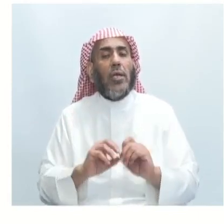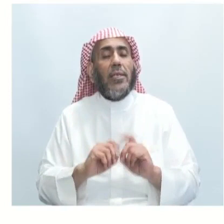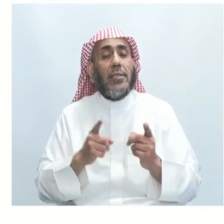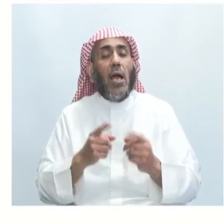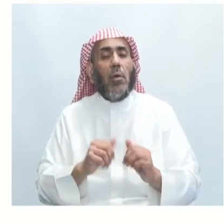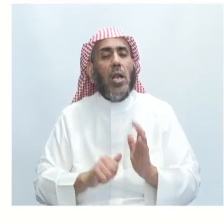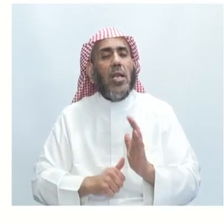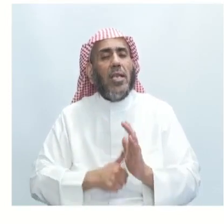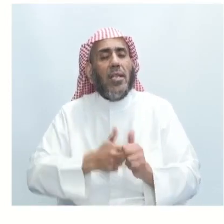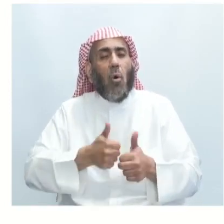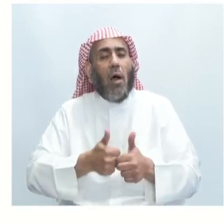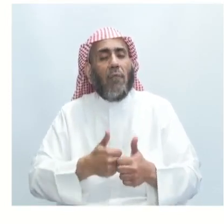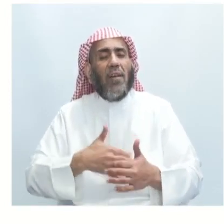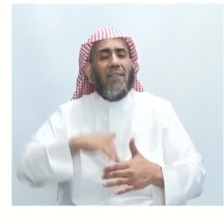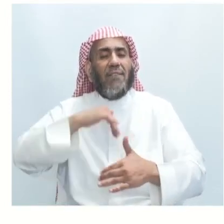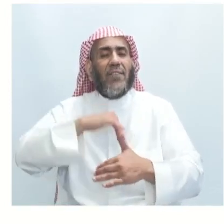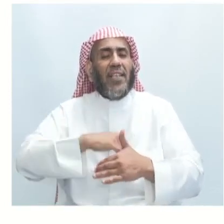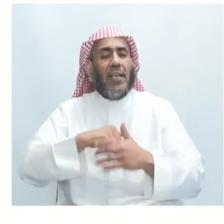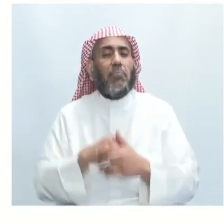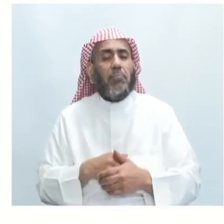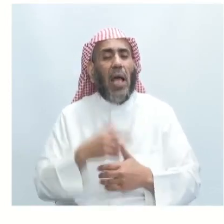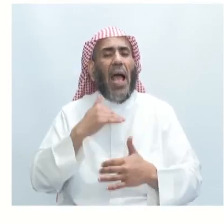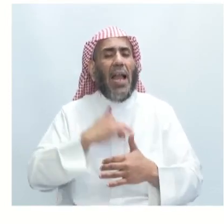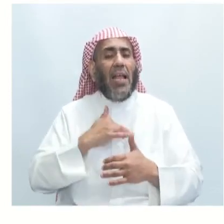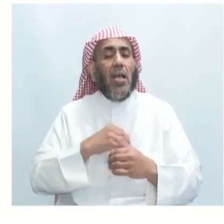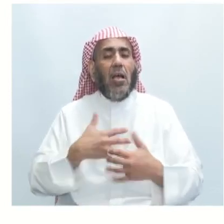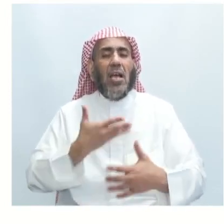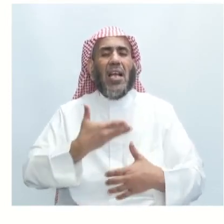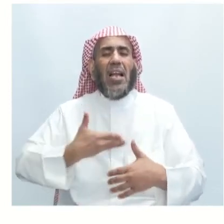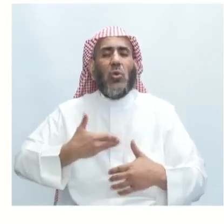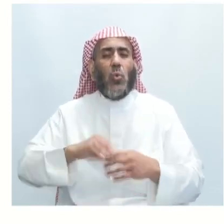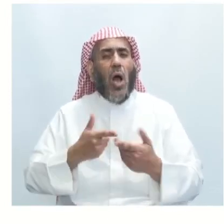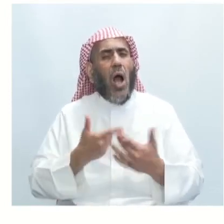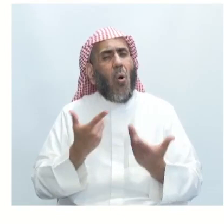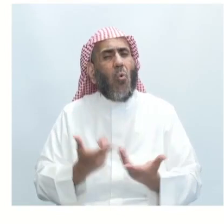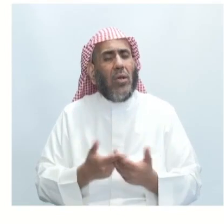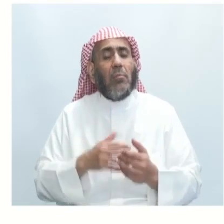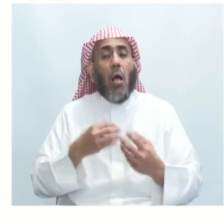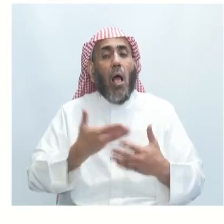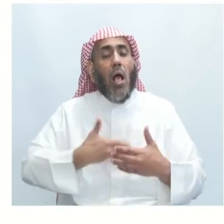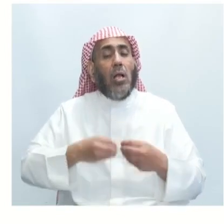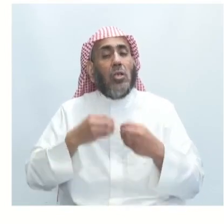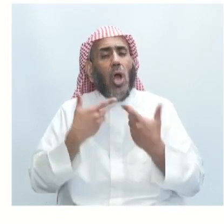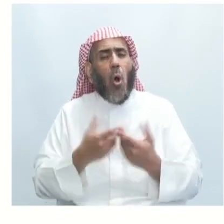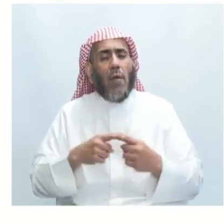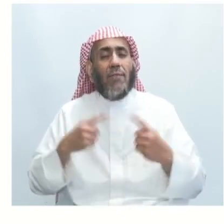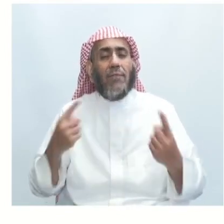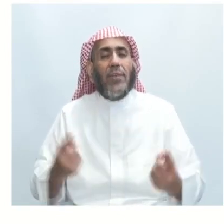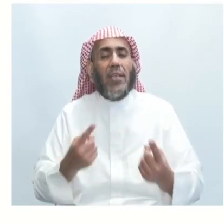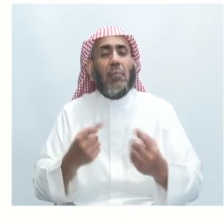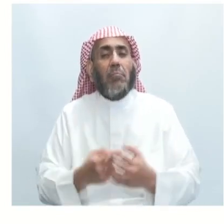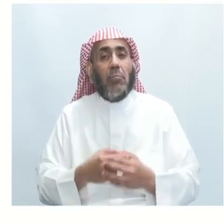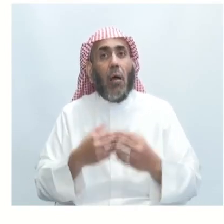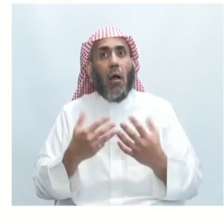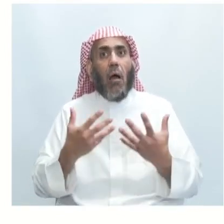لدوافع فطريه لدوافع فطريه كالجوع او كنت جائعا فدائما